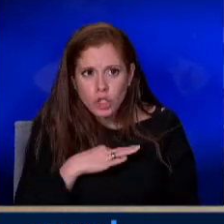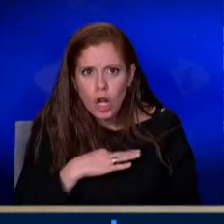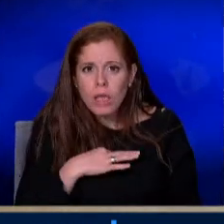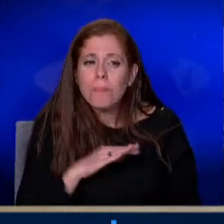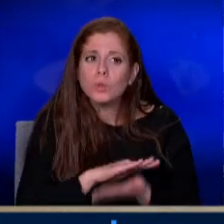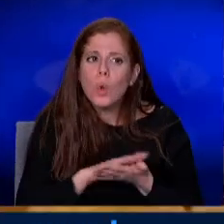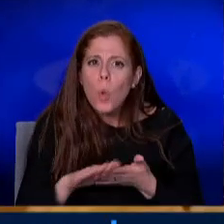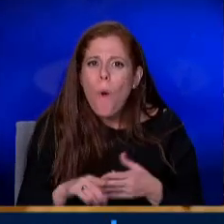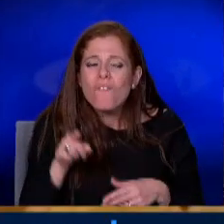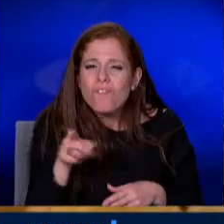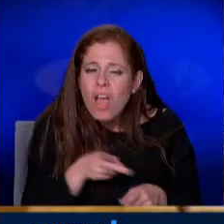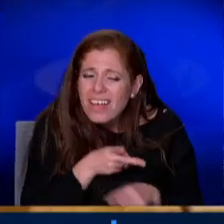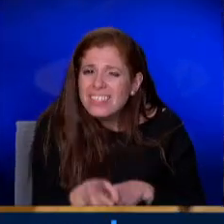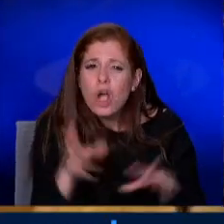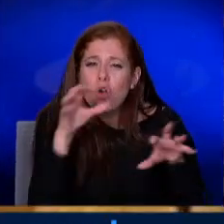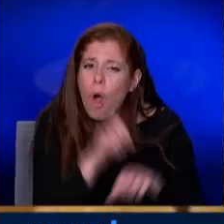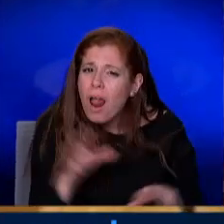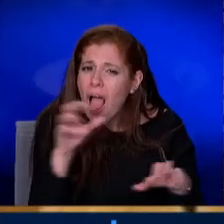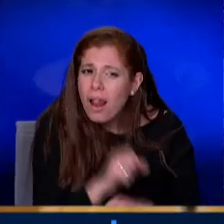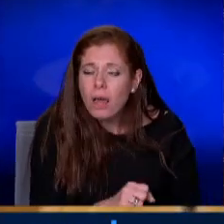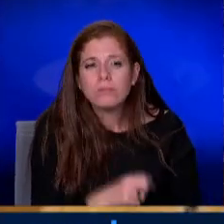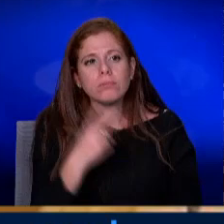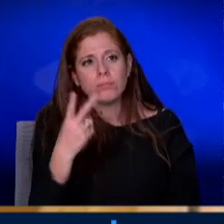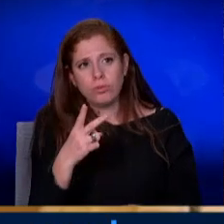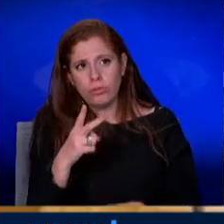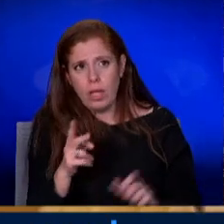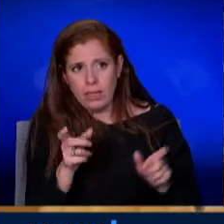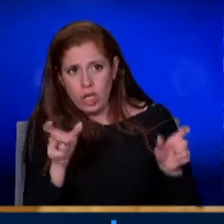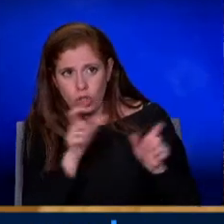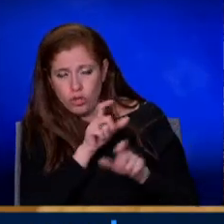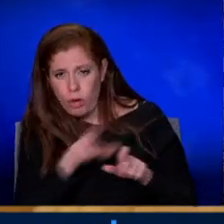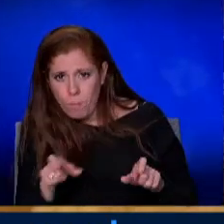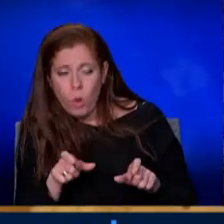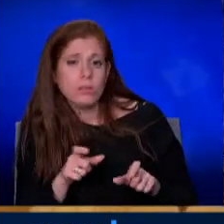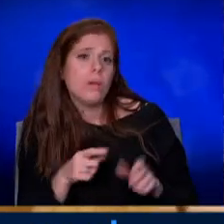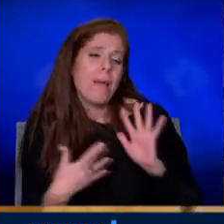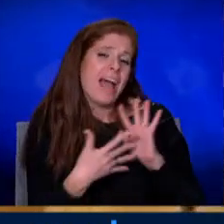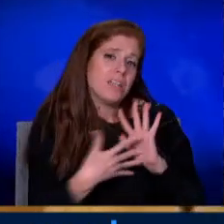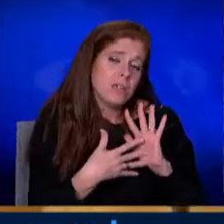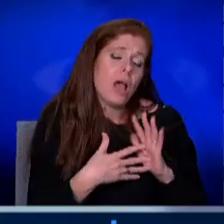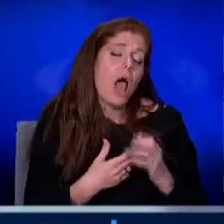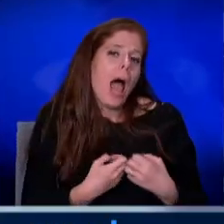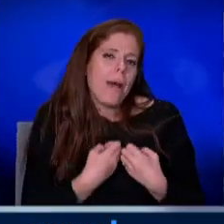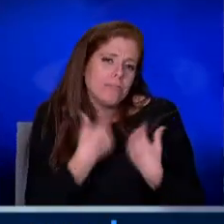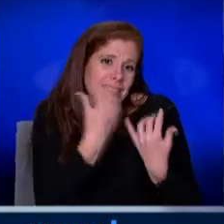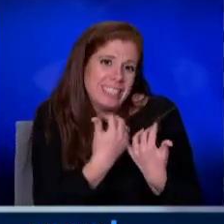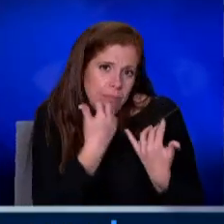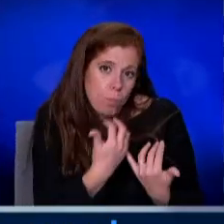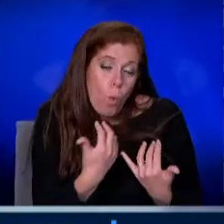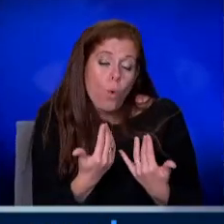חווה את זה כל לילה. שתי הנאשמות עצורות מזה שבועיים, בחקירתן הן מסרו גרסה ביחס לחלק ממעשי האלימות שהוצגו